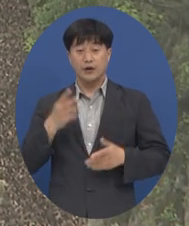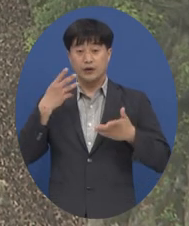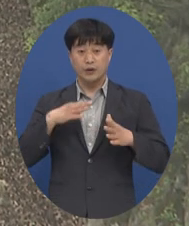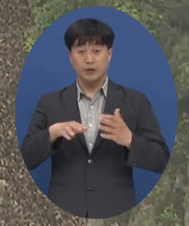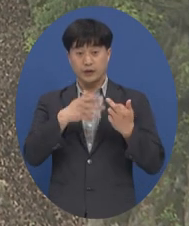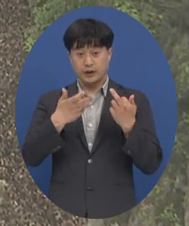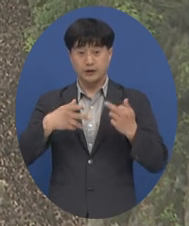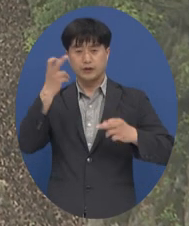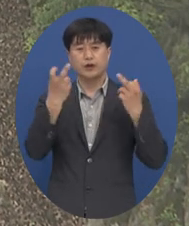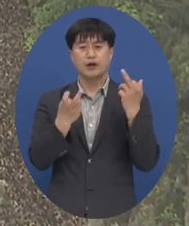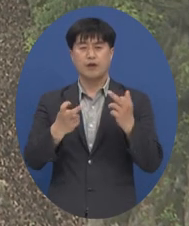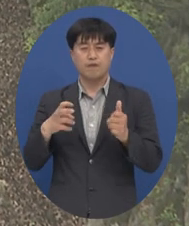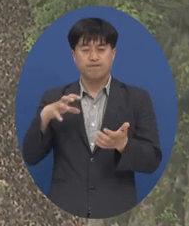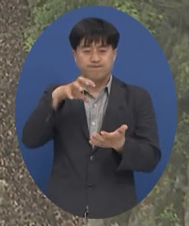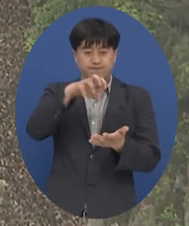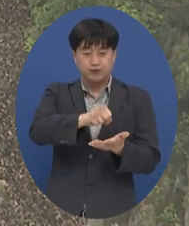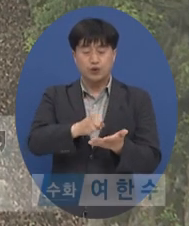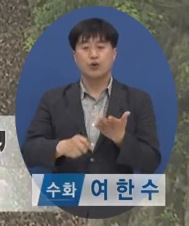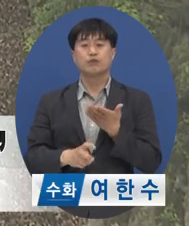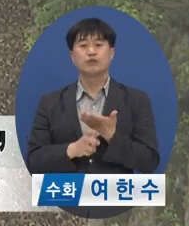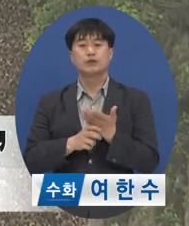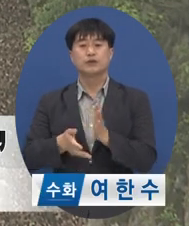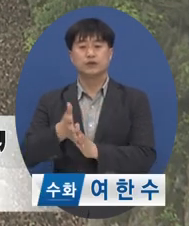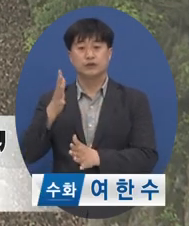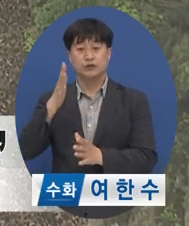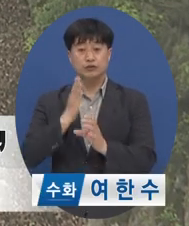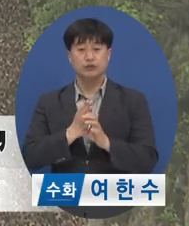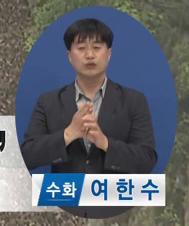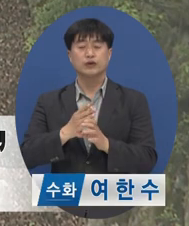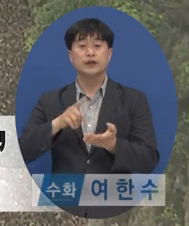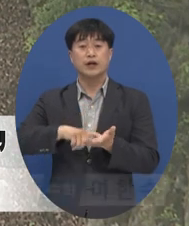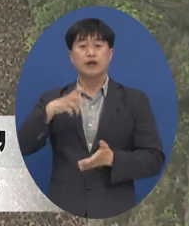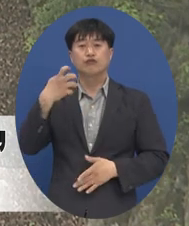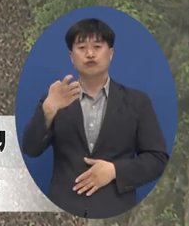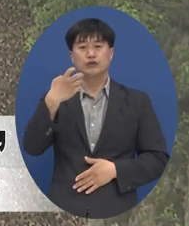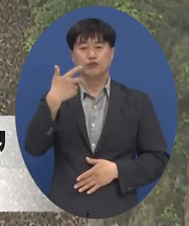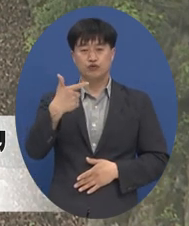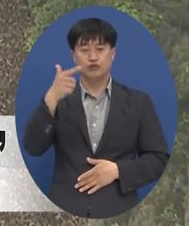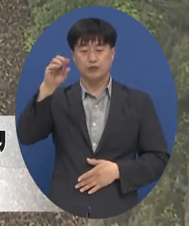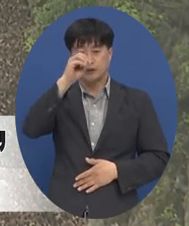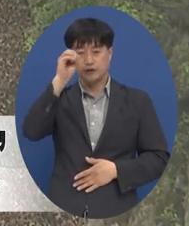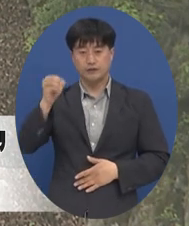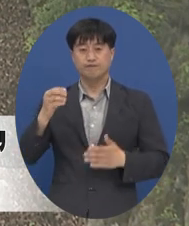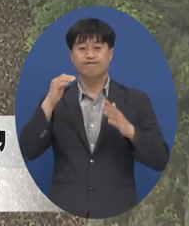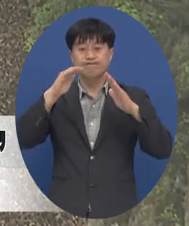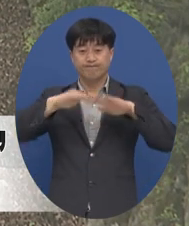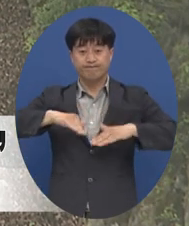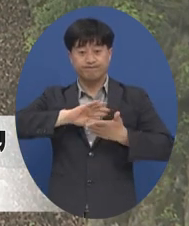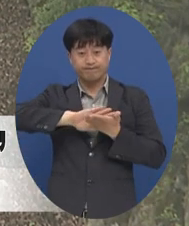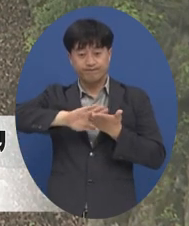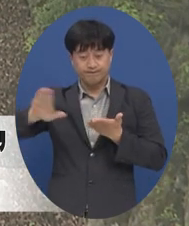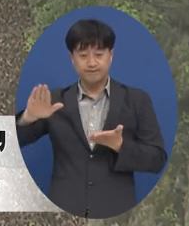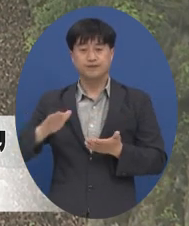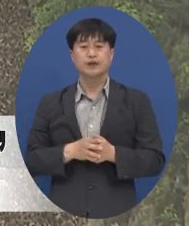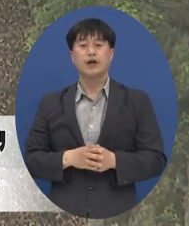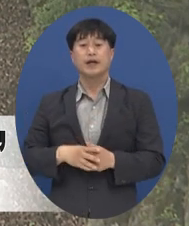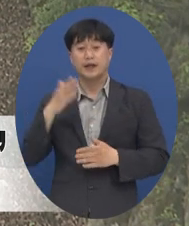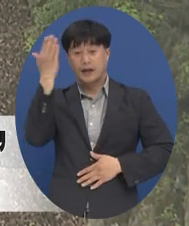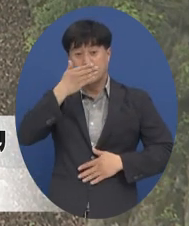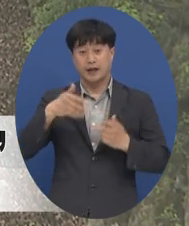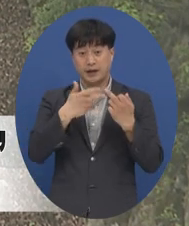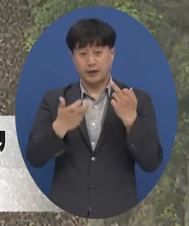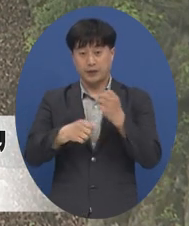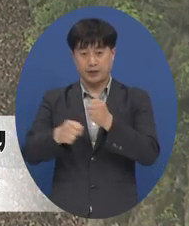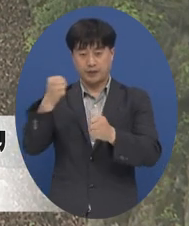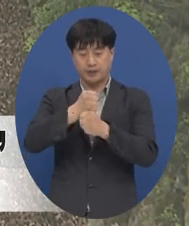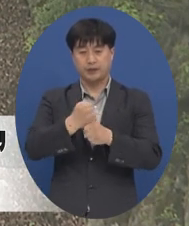경기도 하천과 계곡을 점령해온 불법 시설물들 중약 96%가 철거돼 청정 하천 계곡 복원이 이루어지고